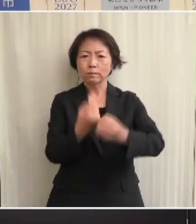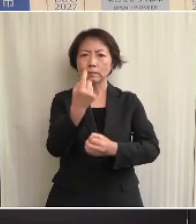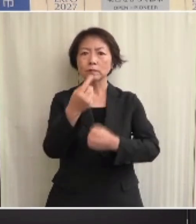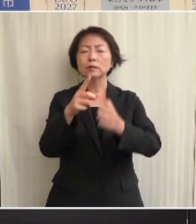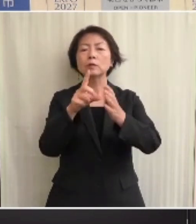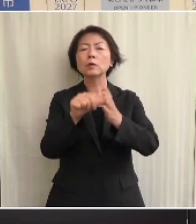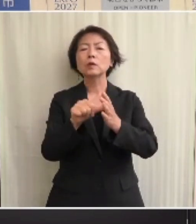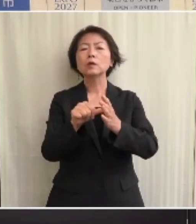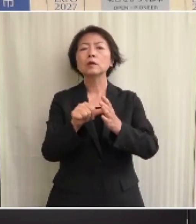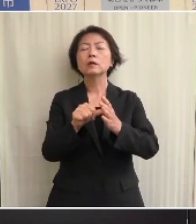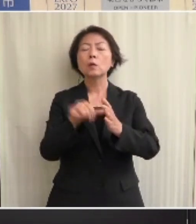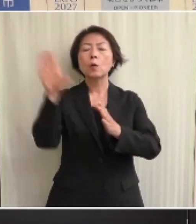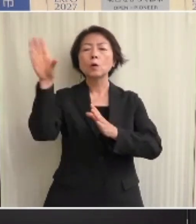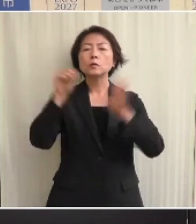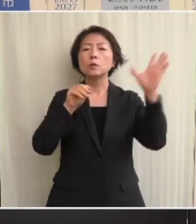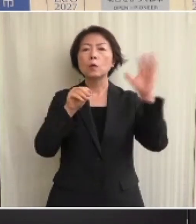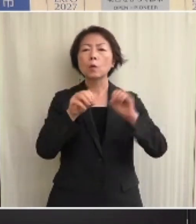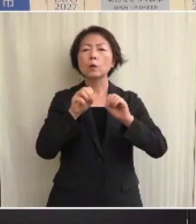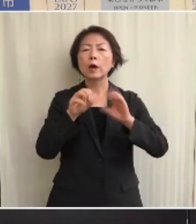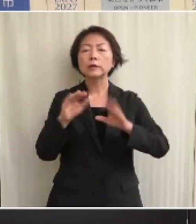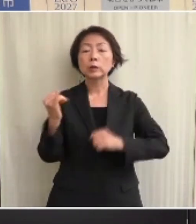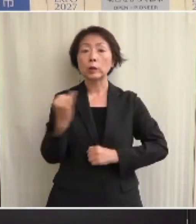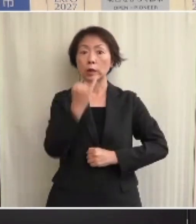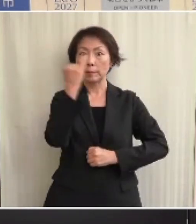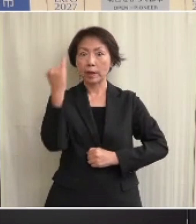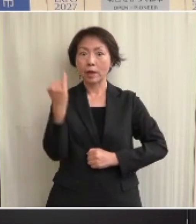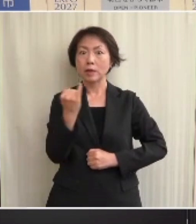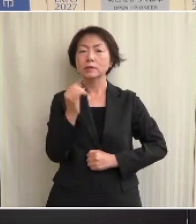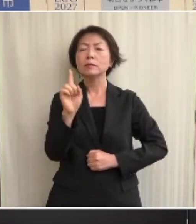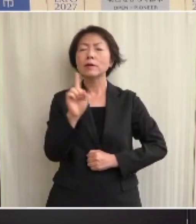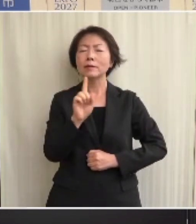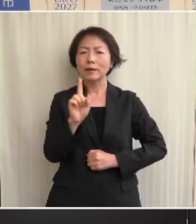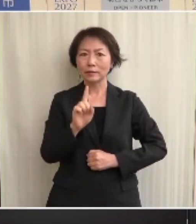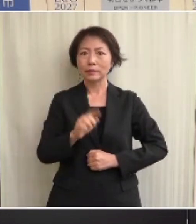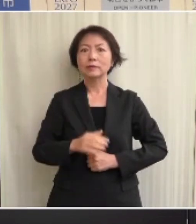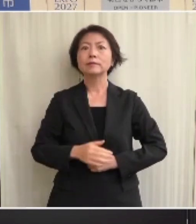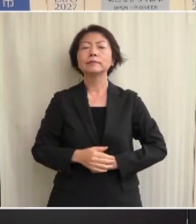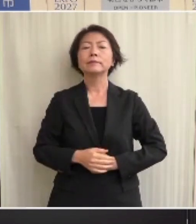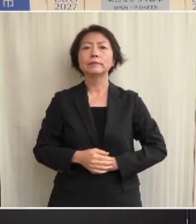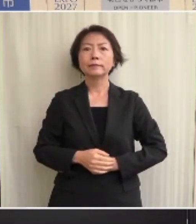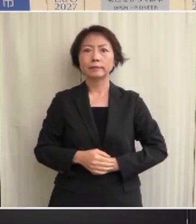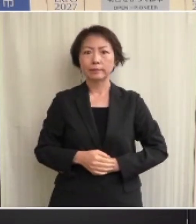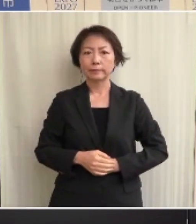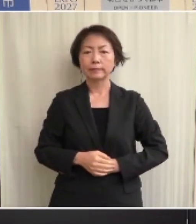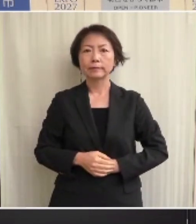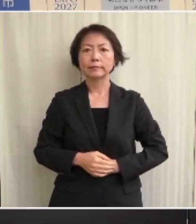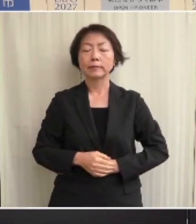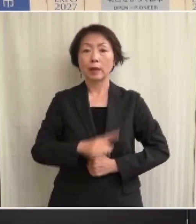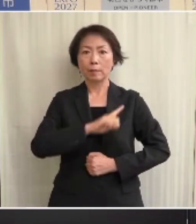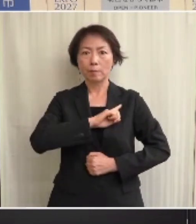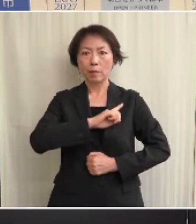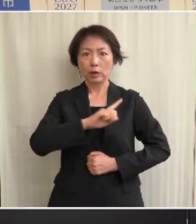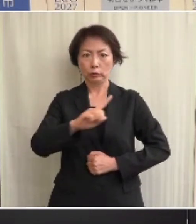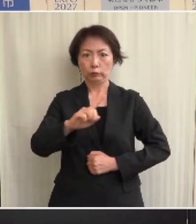の情報発信のイメージ、発災時の情報発信のイメージなんですが、ま